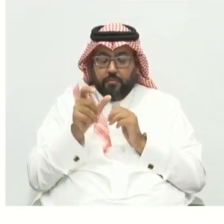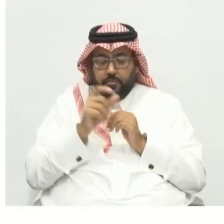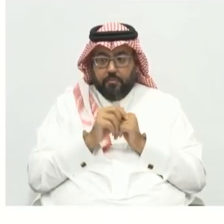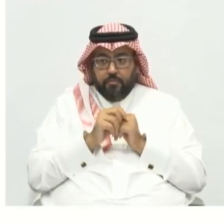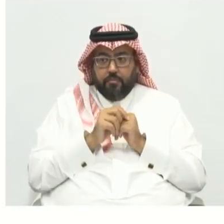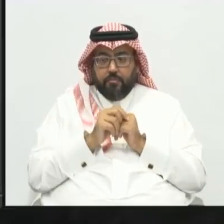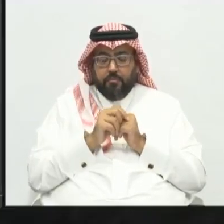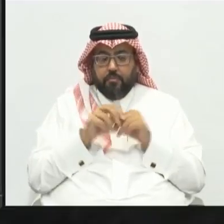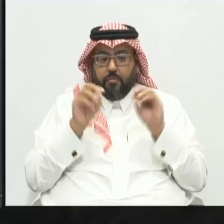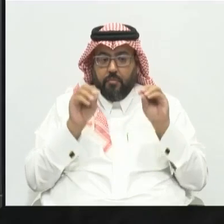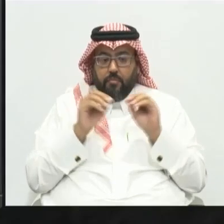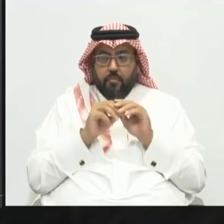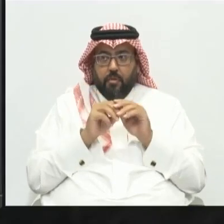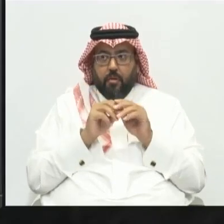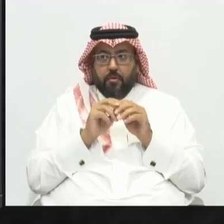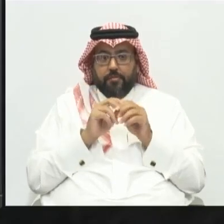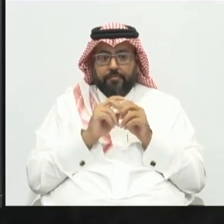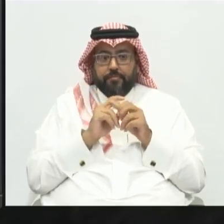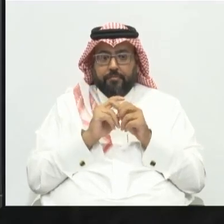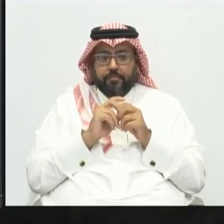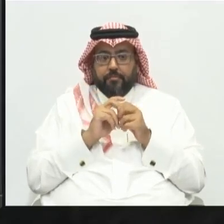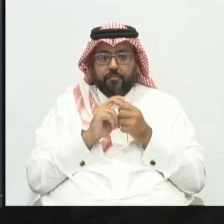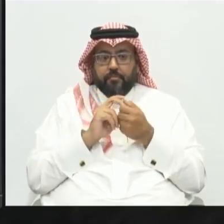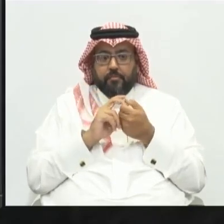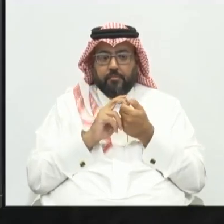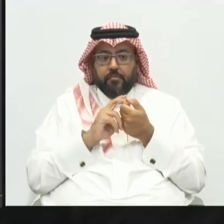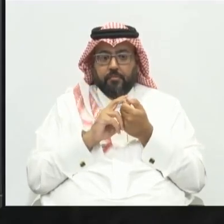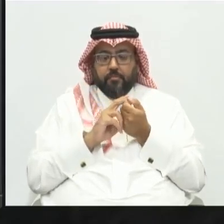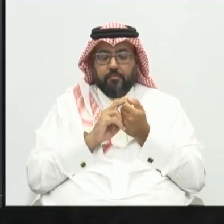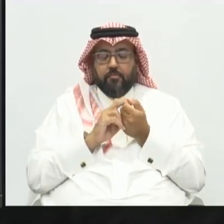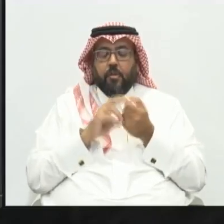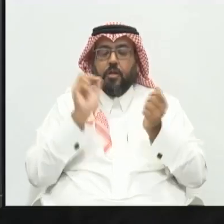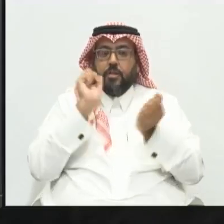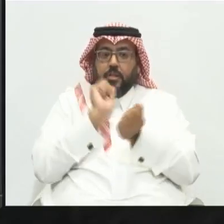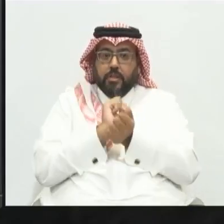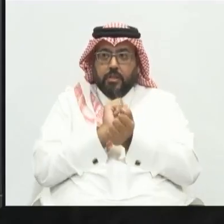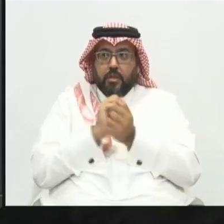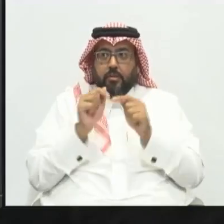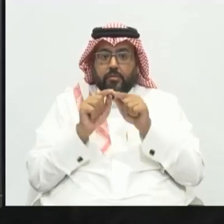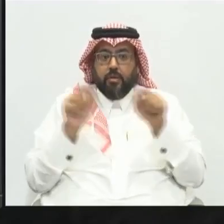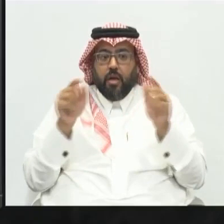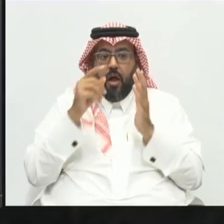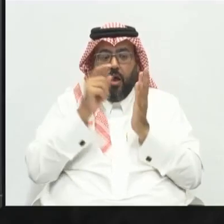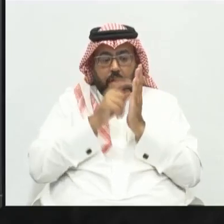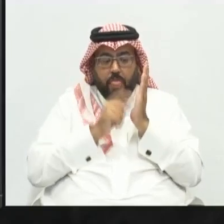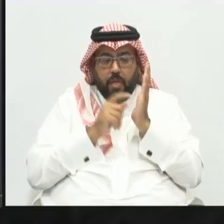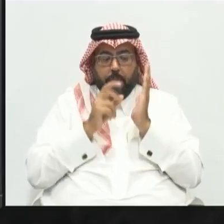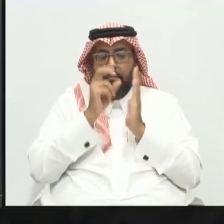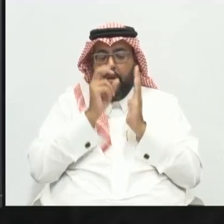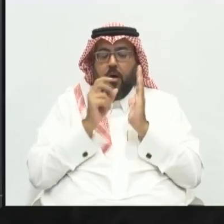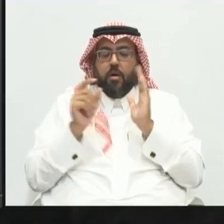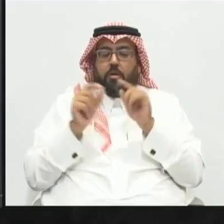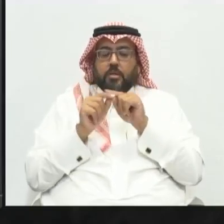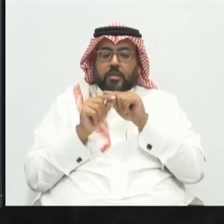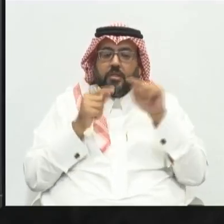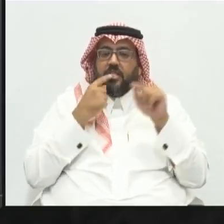عندما يرتكب هذه الجريمه نقول انه يعاقب بالسجن بما جاء في هذا النص مده لا تزيد